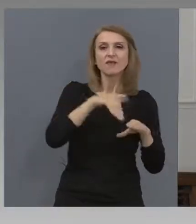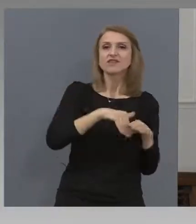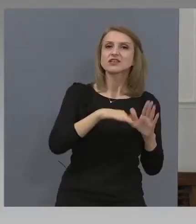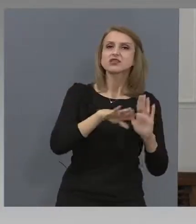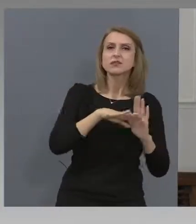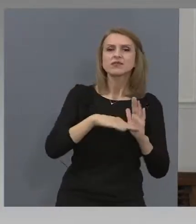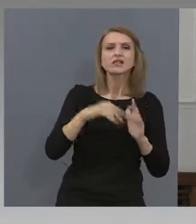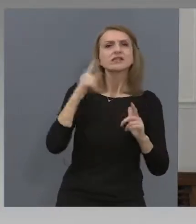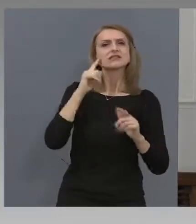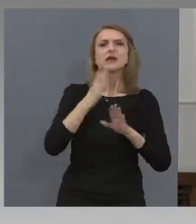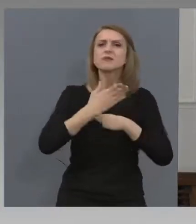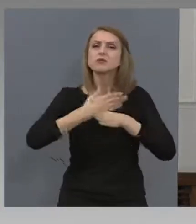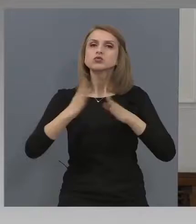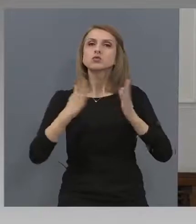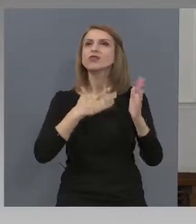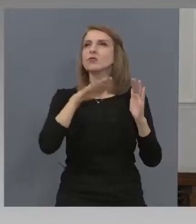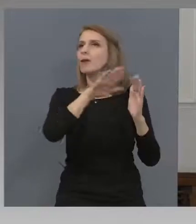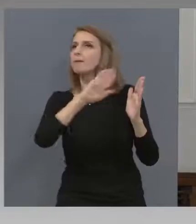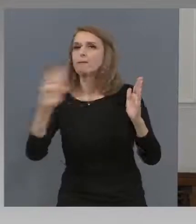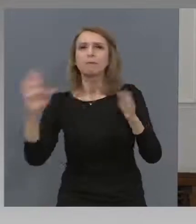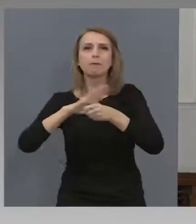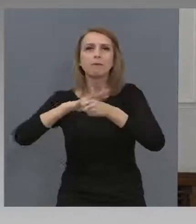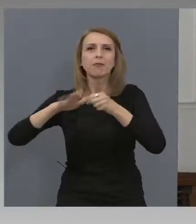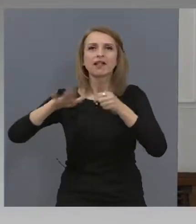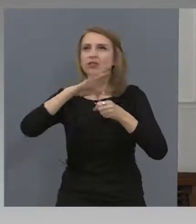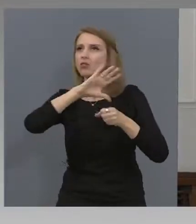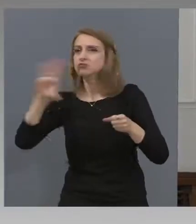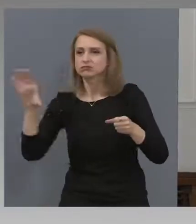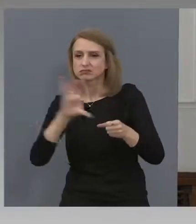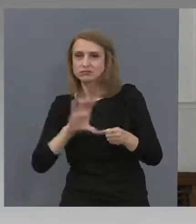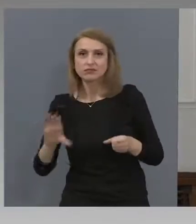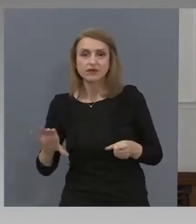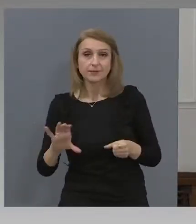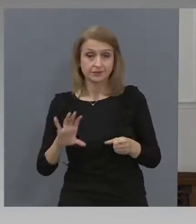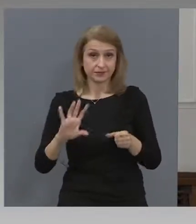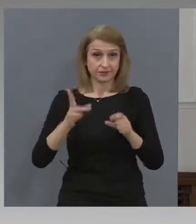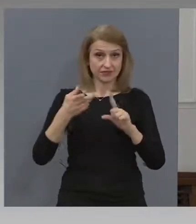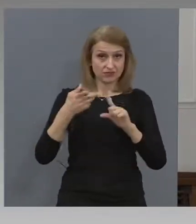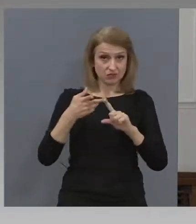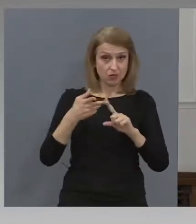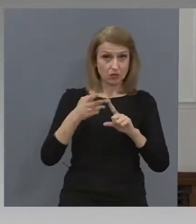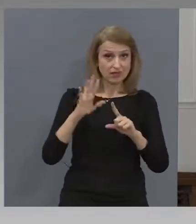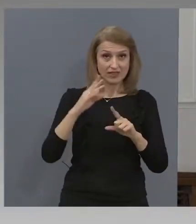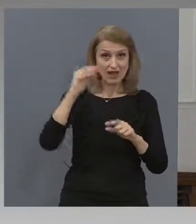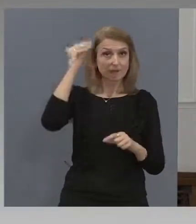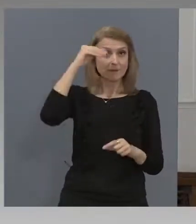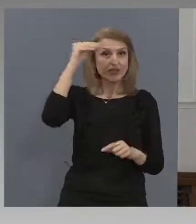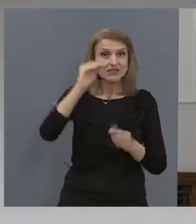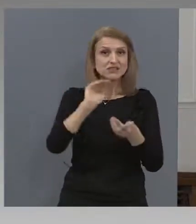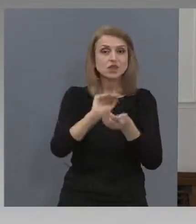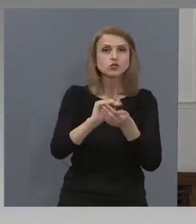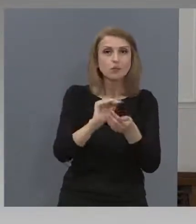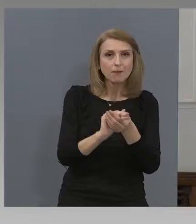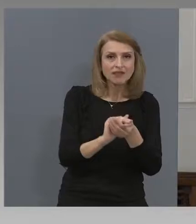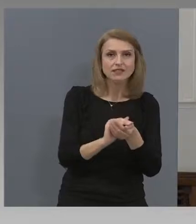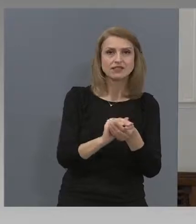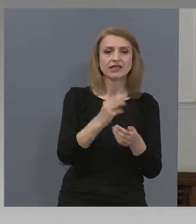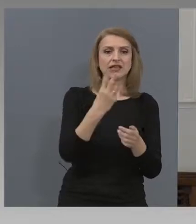тя непрекъснато е изложена. Първо. Второ, дали българският домат ще е изложен на 3, 5, 10